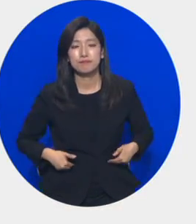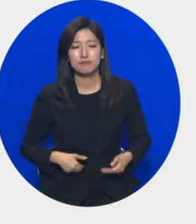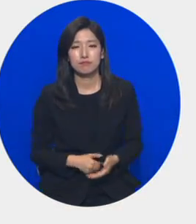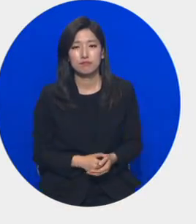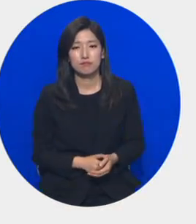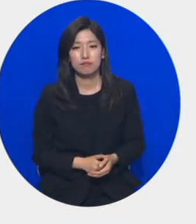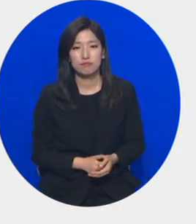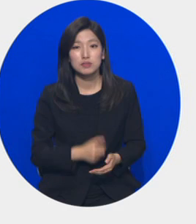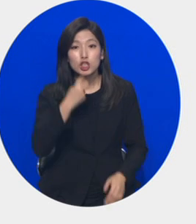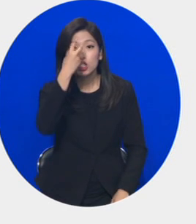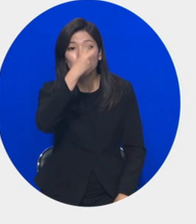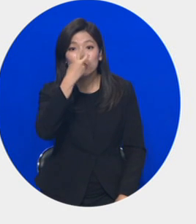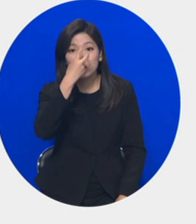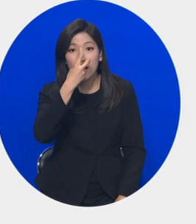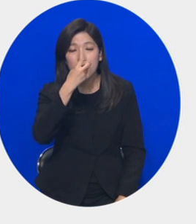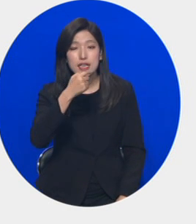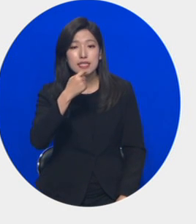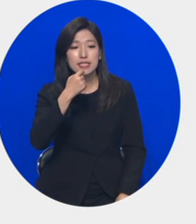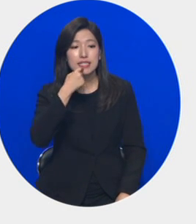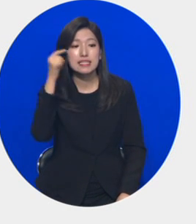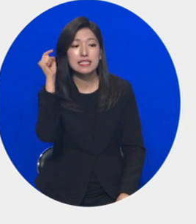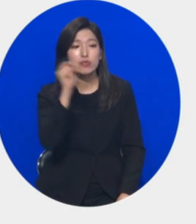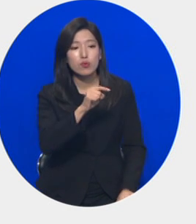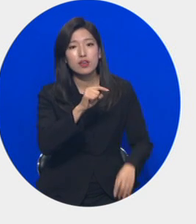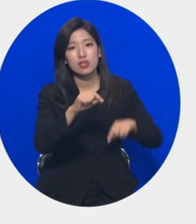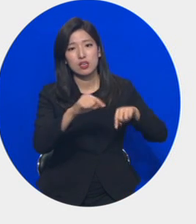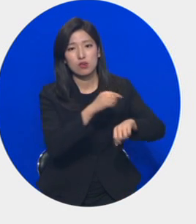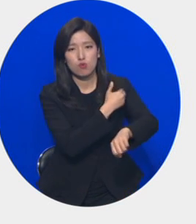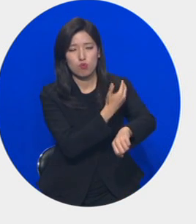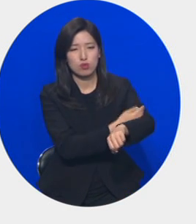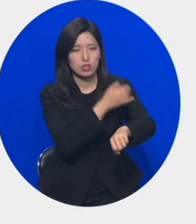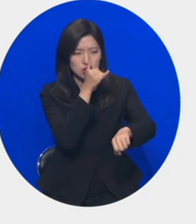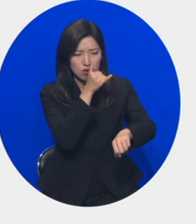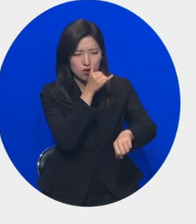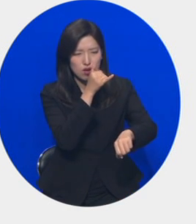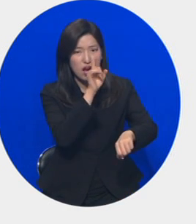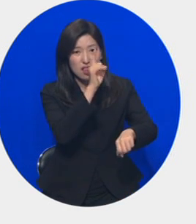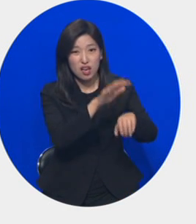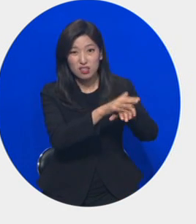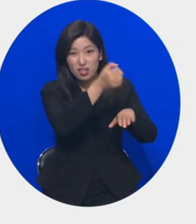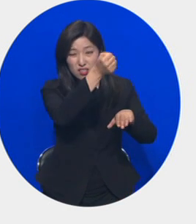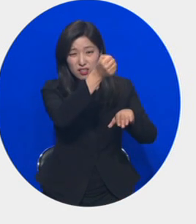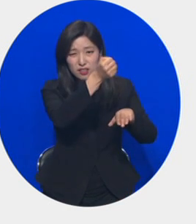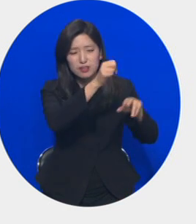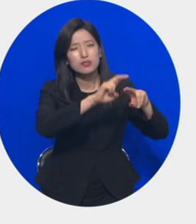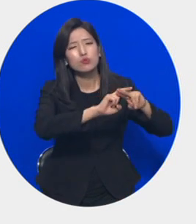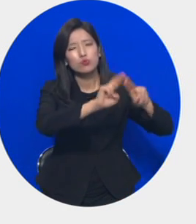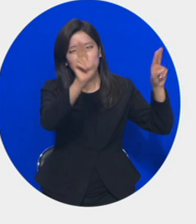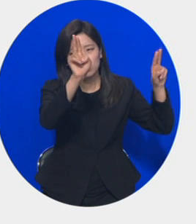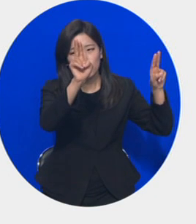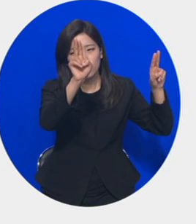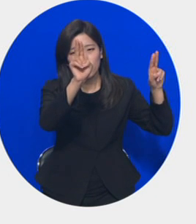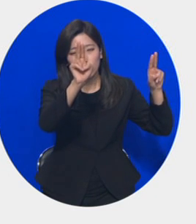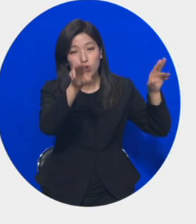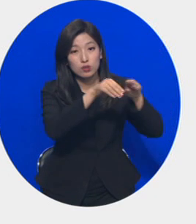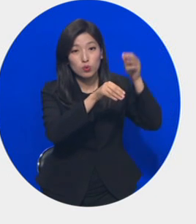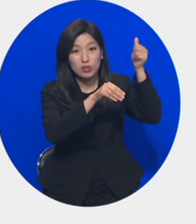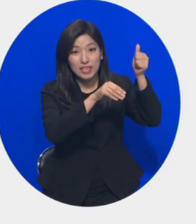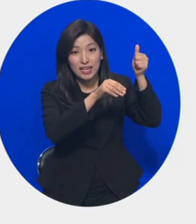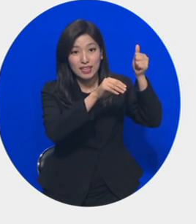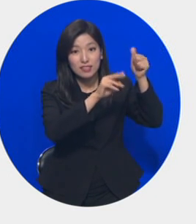구체적인 수사지휘권을 폐지하고 각 고등검사장에 나눠줄 것을 권고했습니다. 검찰총장을 대신해 수사지휘권을